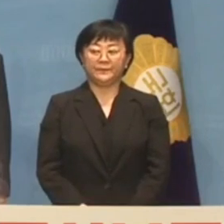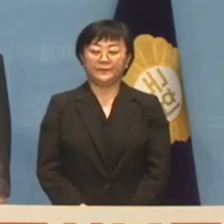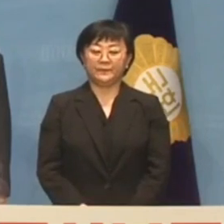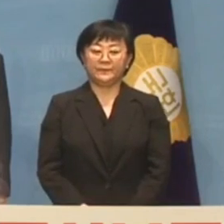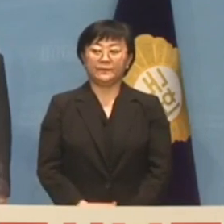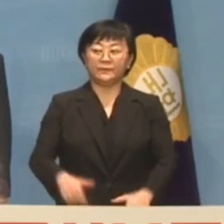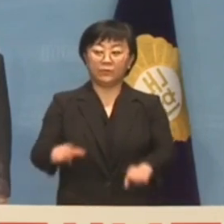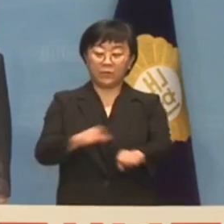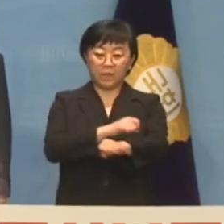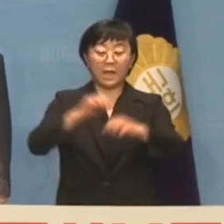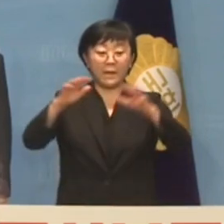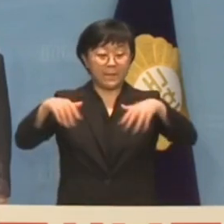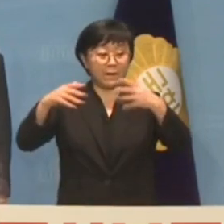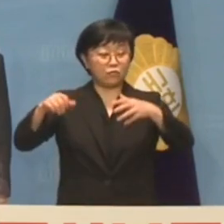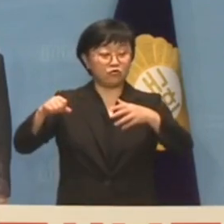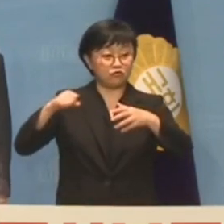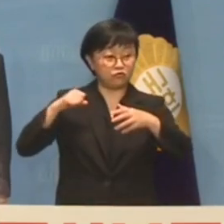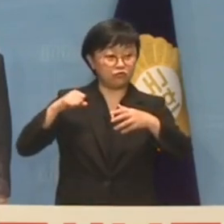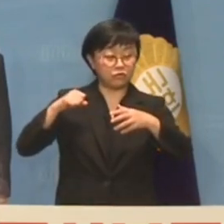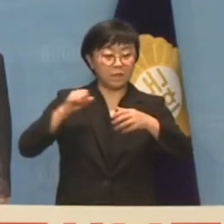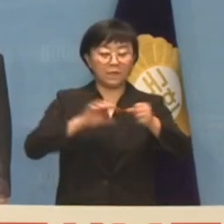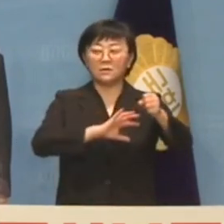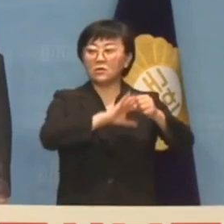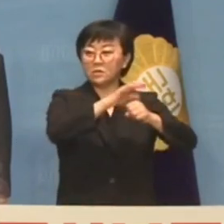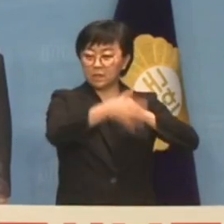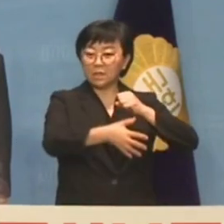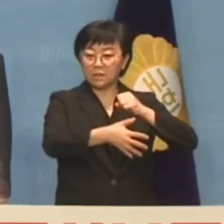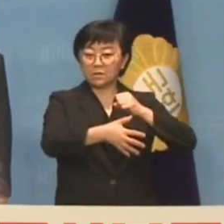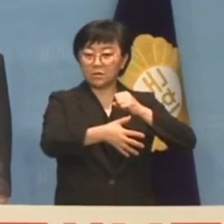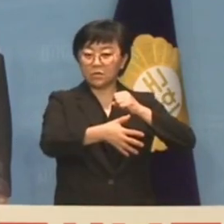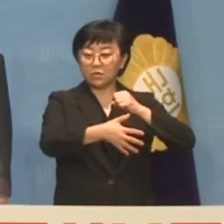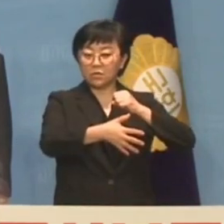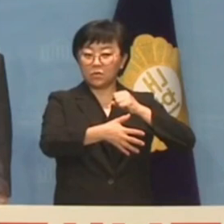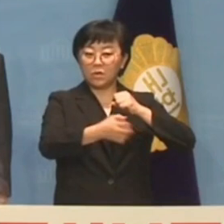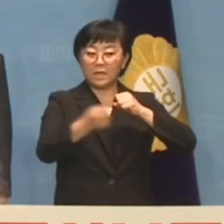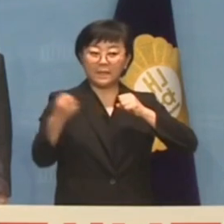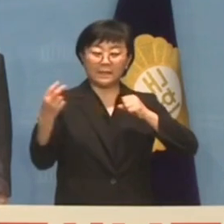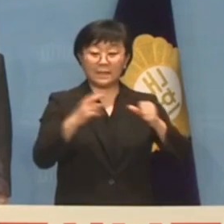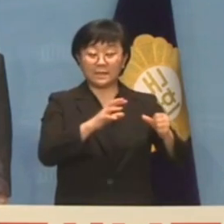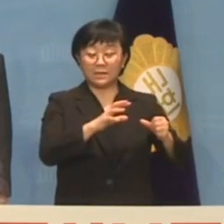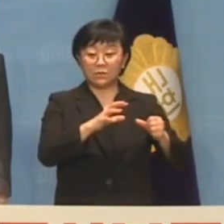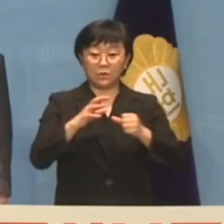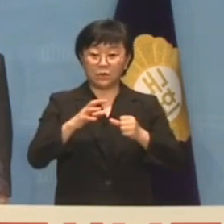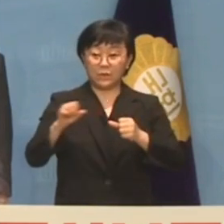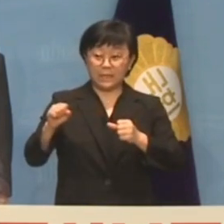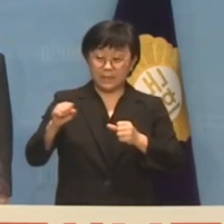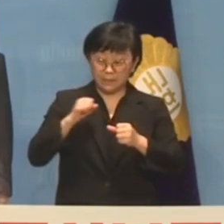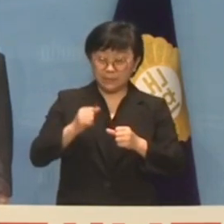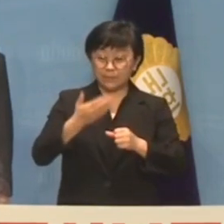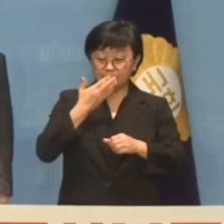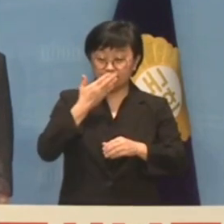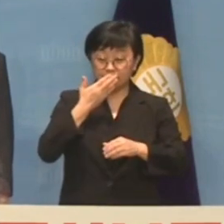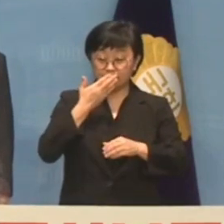특히 풍력은 전 세계적으로 재생에너지의 간헐성을 극복하면서도